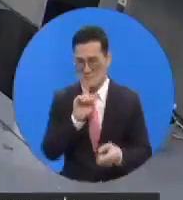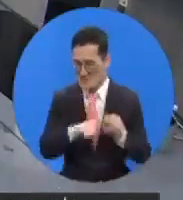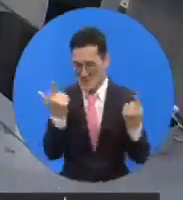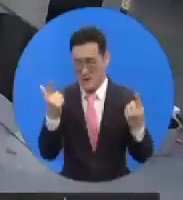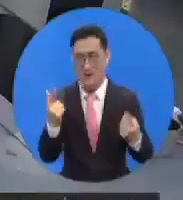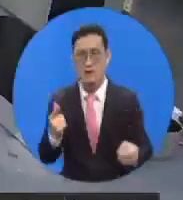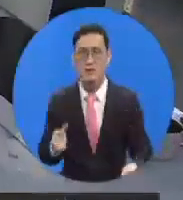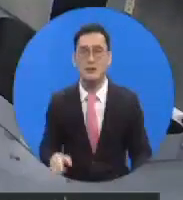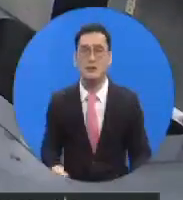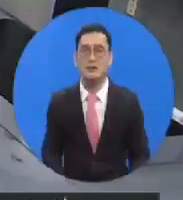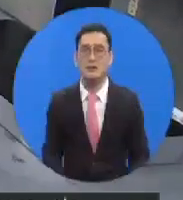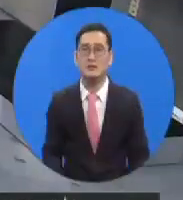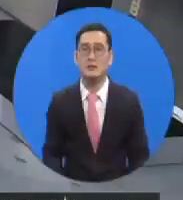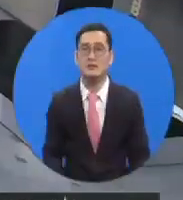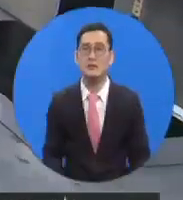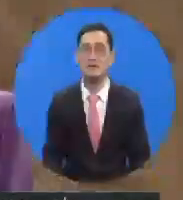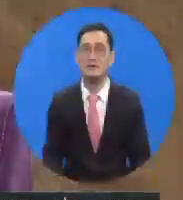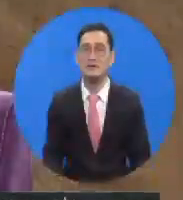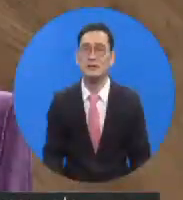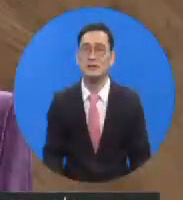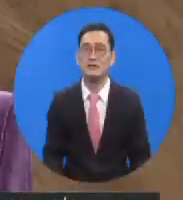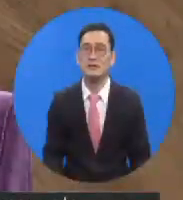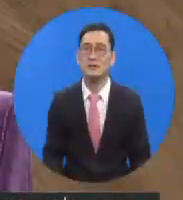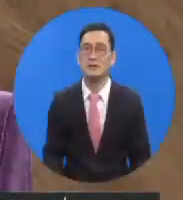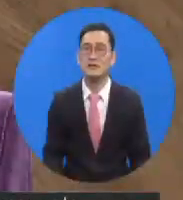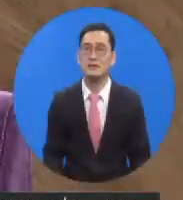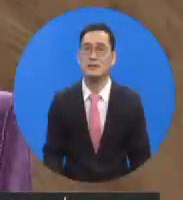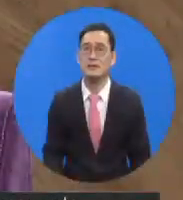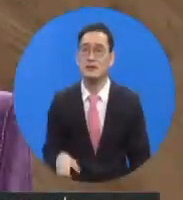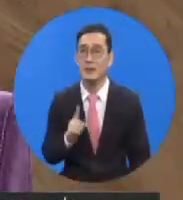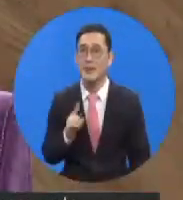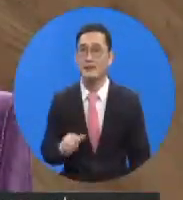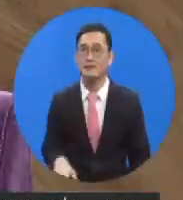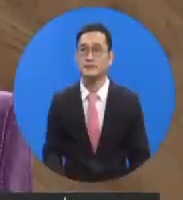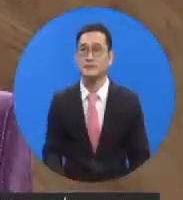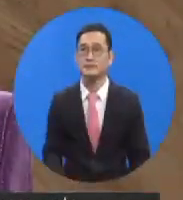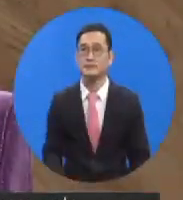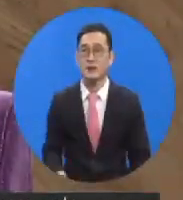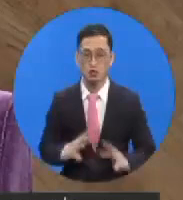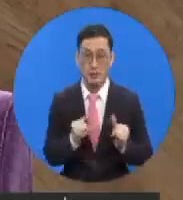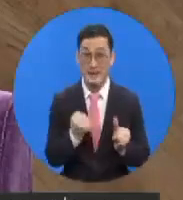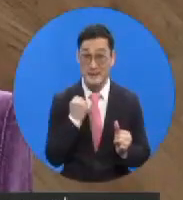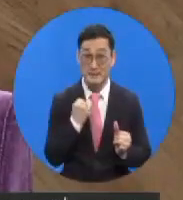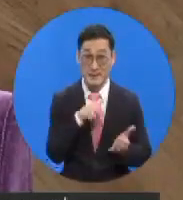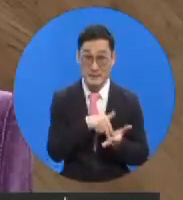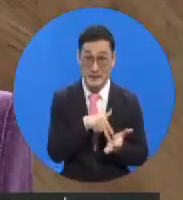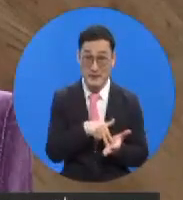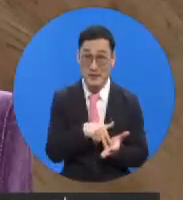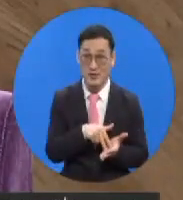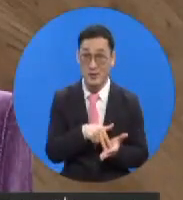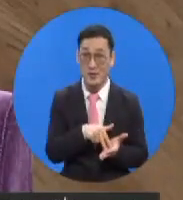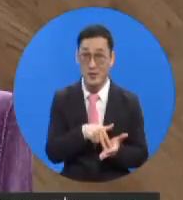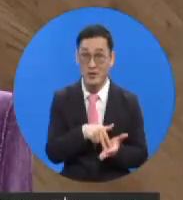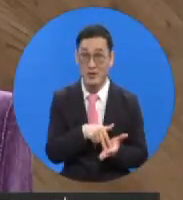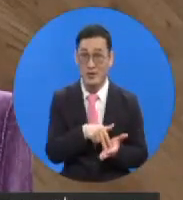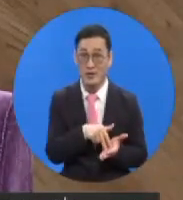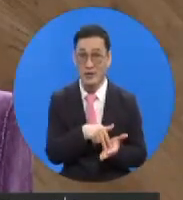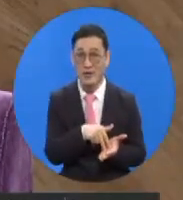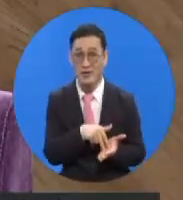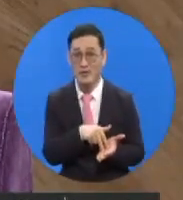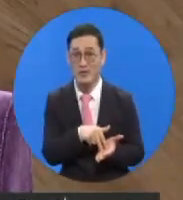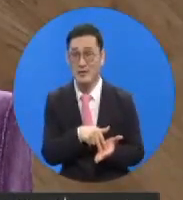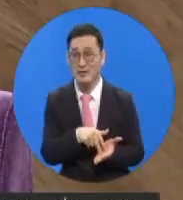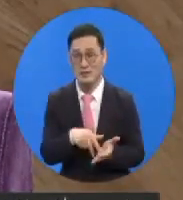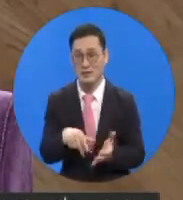견해뿐 아니라 우리 예. 국민의힘에서도 이 내용들을 바탕으로 그렇군요. 일시적인 중단이 필요하다는 얘기를 하고 있습니다. 저는 좀 입장이고. 생각이 많이 다른데요. 유 시장님.